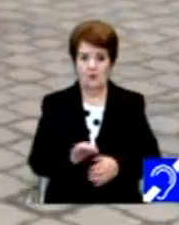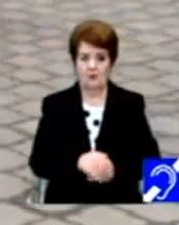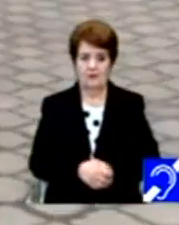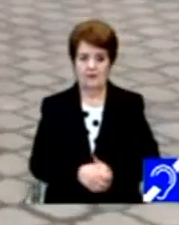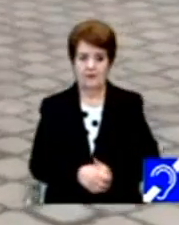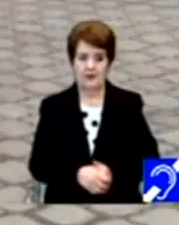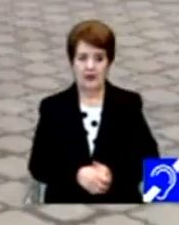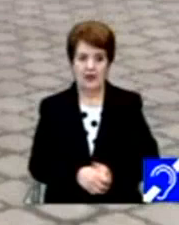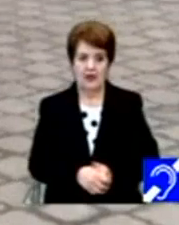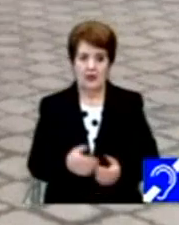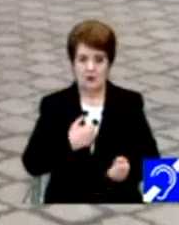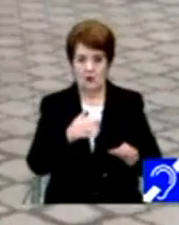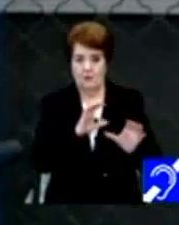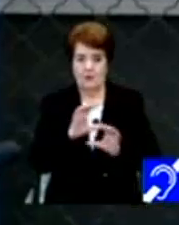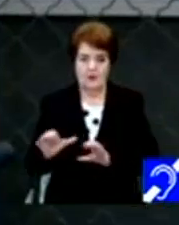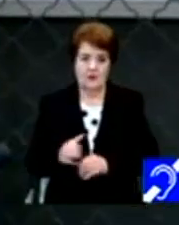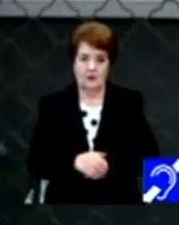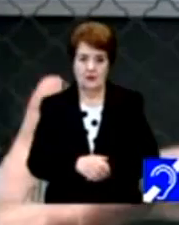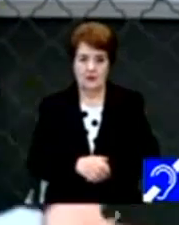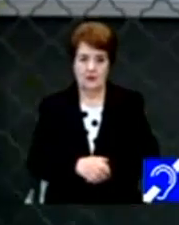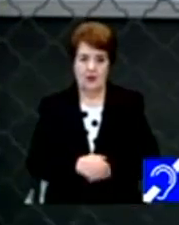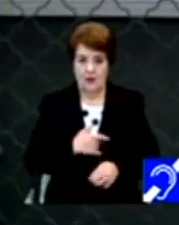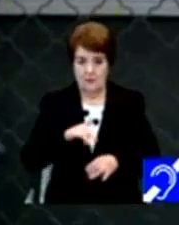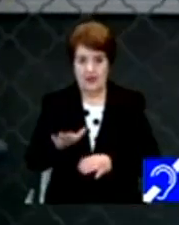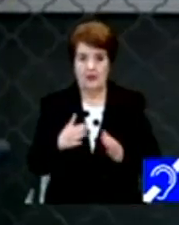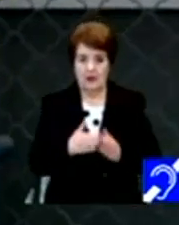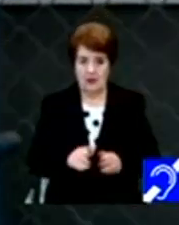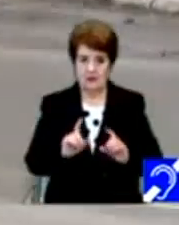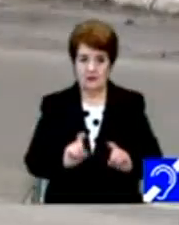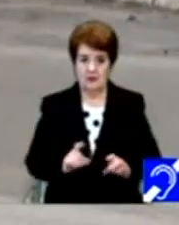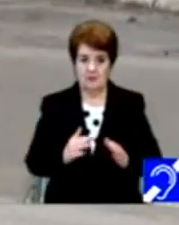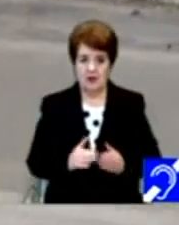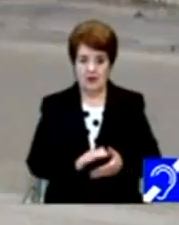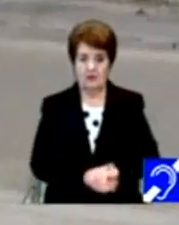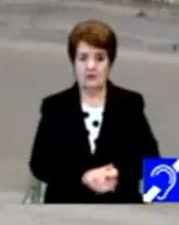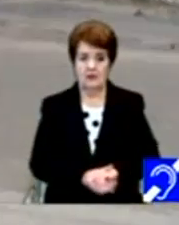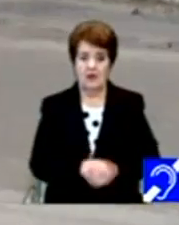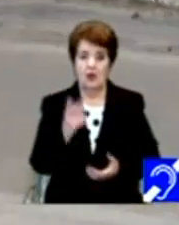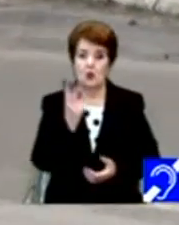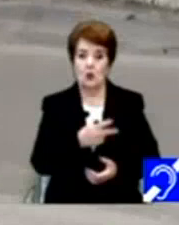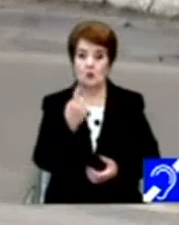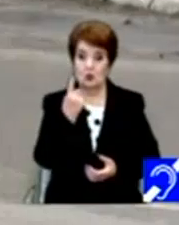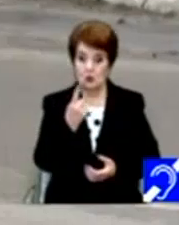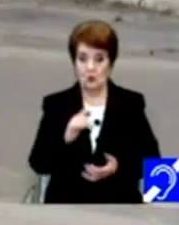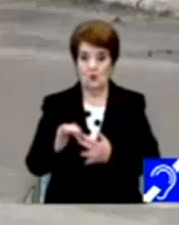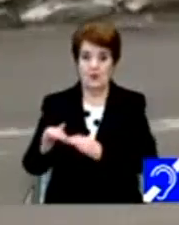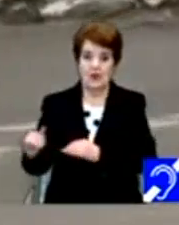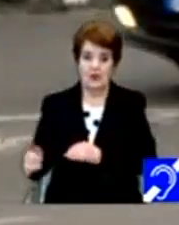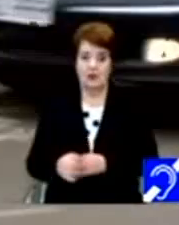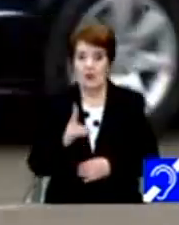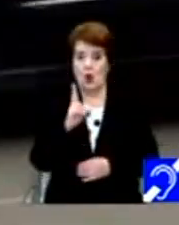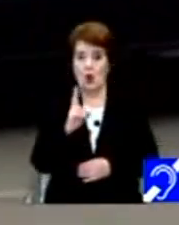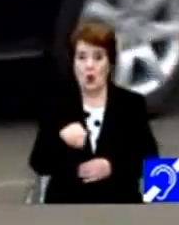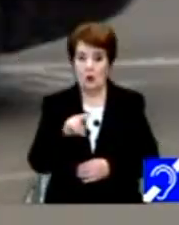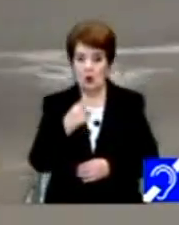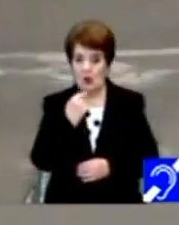ies. Noi ne protejăm foarte tare bine. Stăm acasă, purtăm mască. În cele 21 de localități aflate sub cod